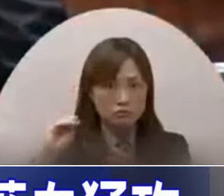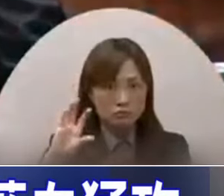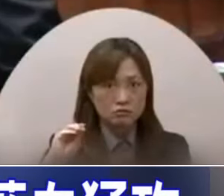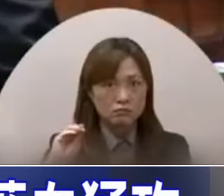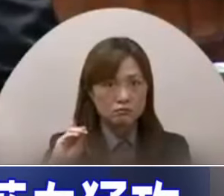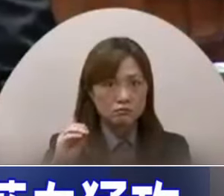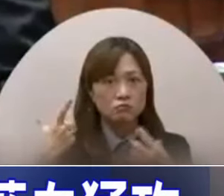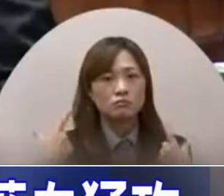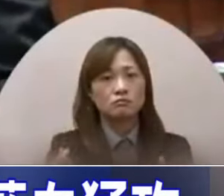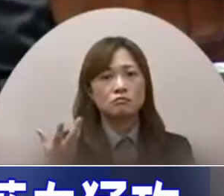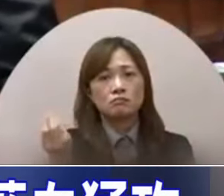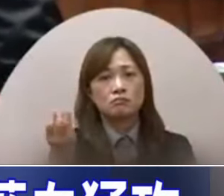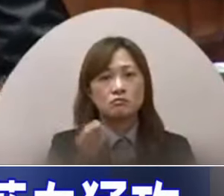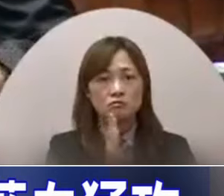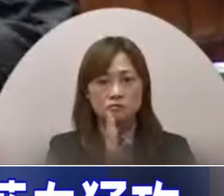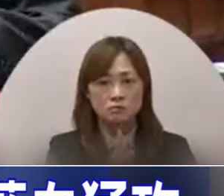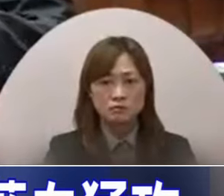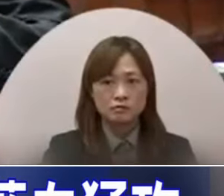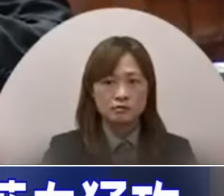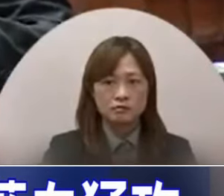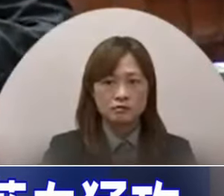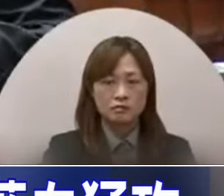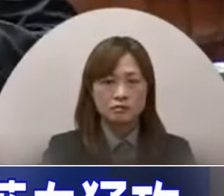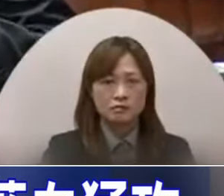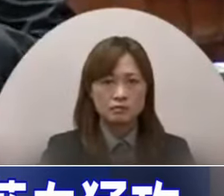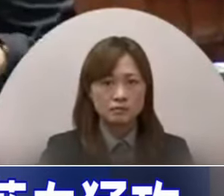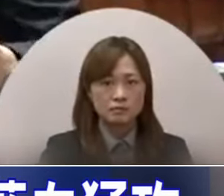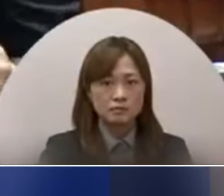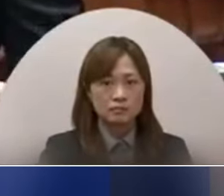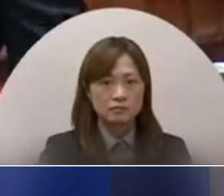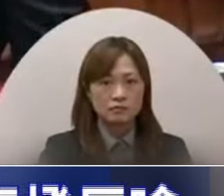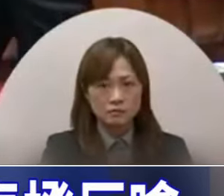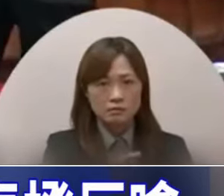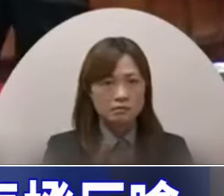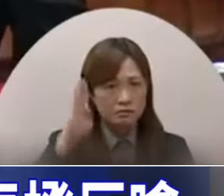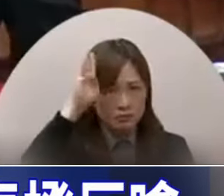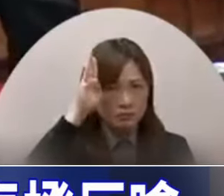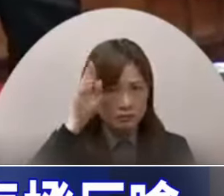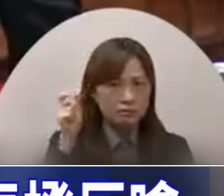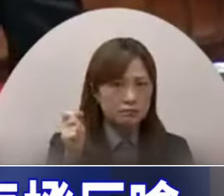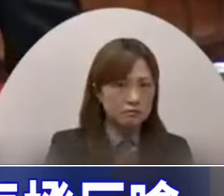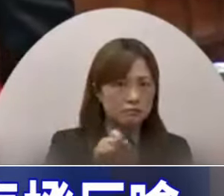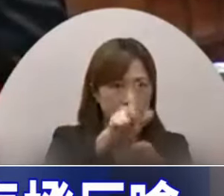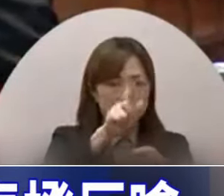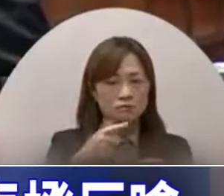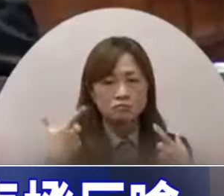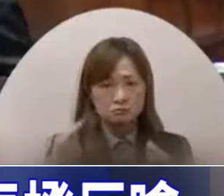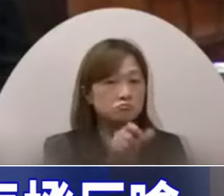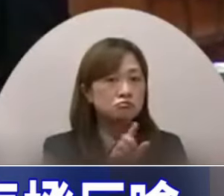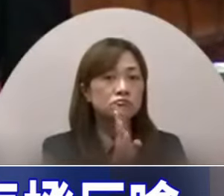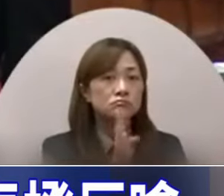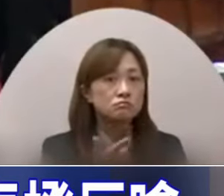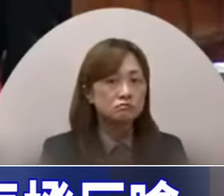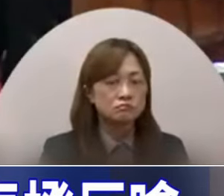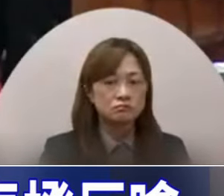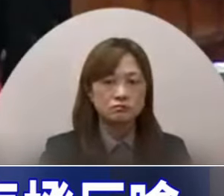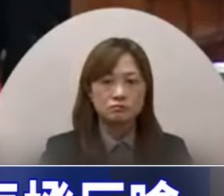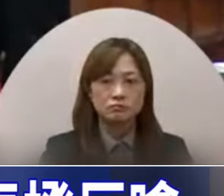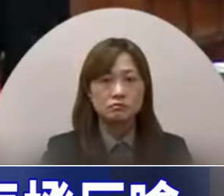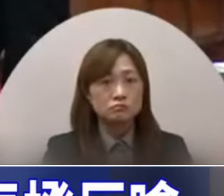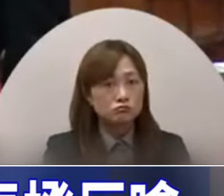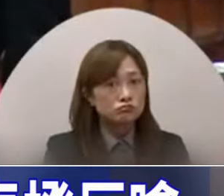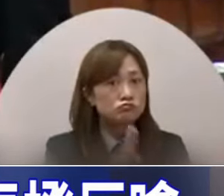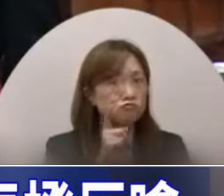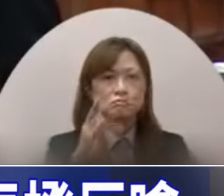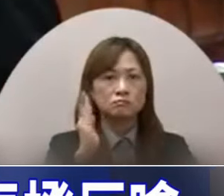战。 修法的， 所以 目的是在拉长听证的过程而已， 胡说八道， 只在 根本就没有期间的限制。 花莲县议会的质询